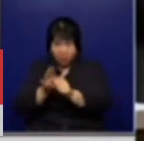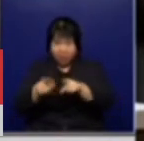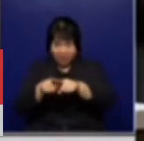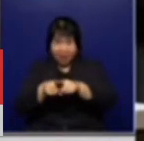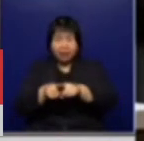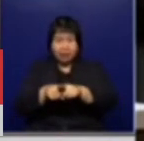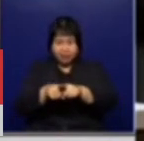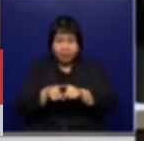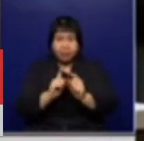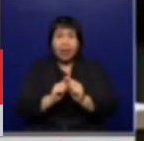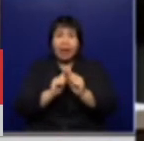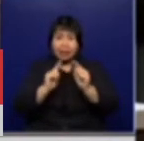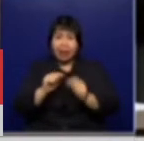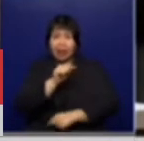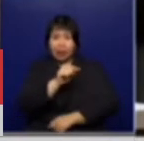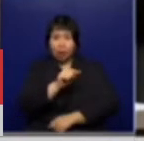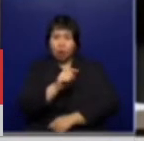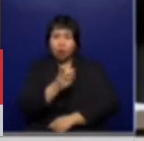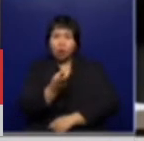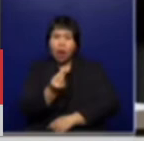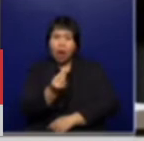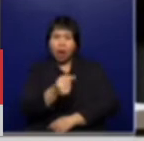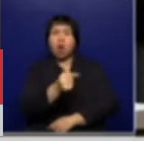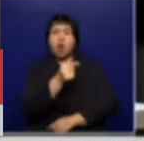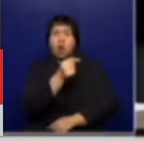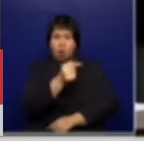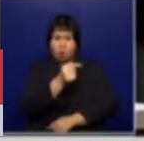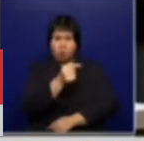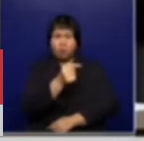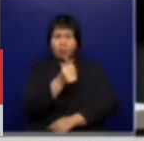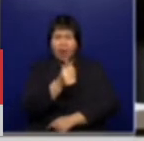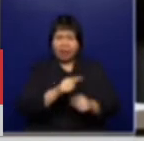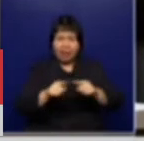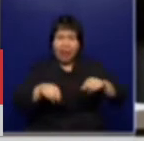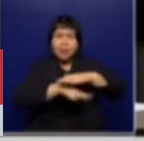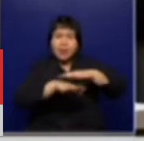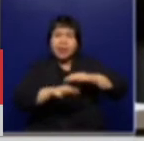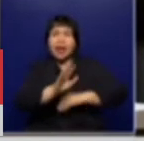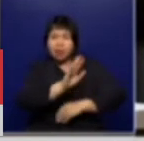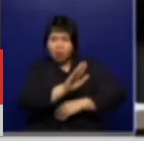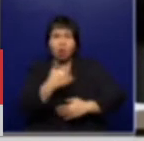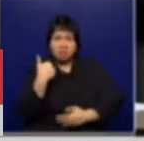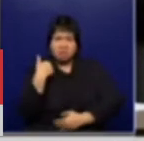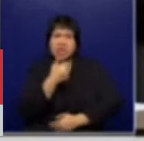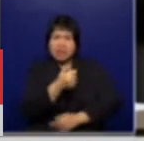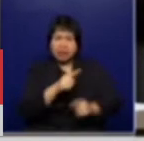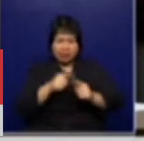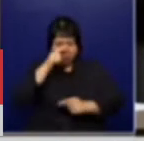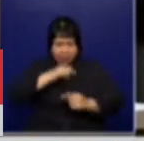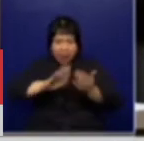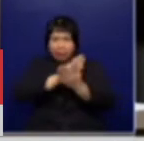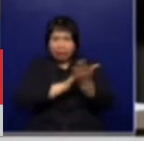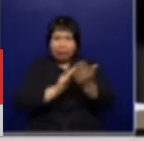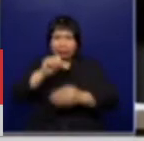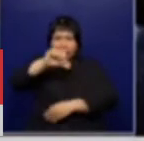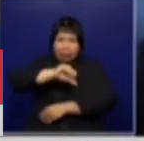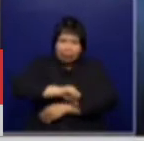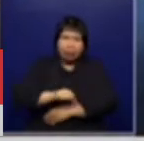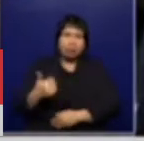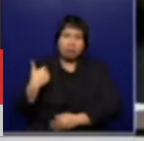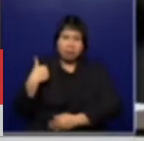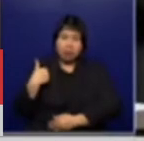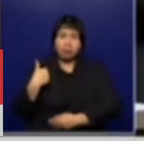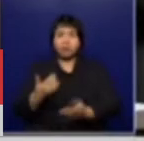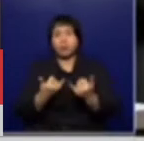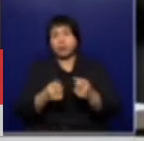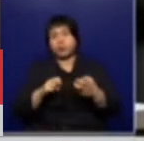ไทยแต่เขาติดลบจากฐานเก่าที่สูงค่ะทำให้ไม่บาดเจ็บหนักเหมือนกับประเทศไทยท่านประธานที่เคารพคะวิ